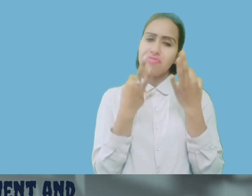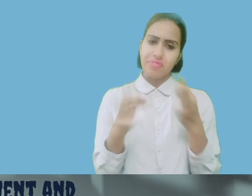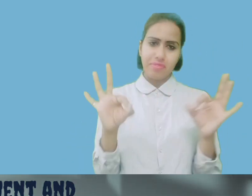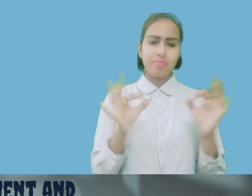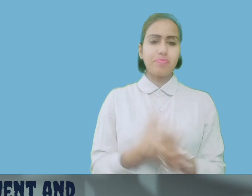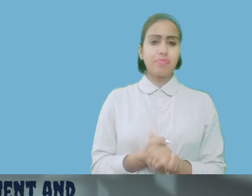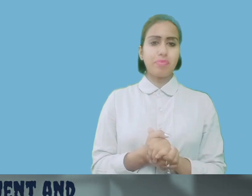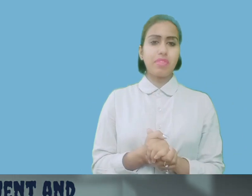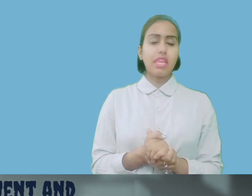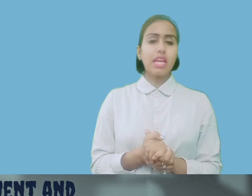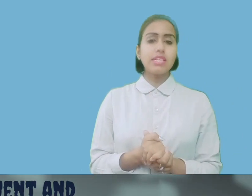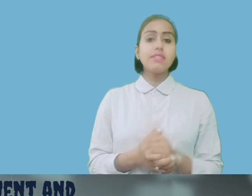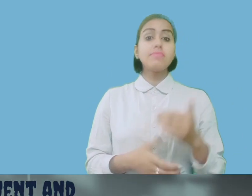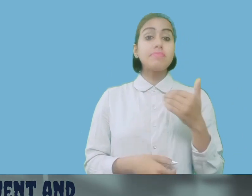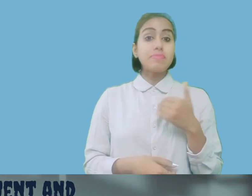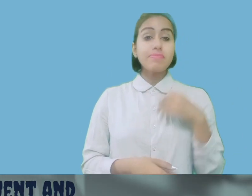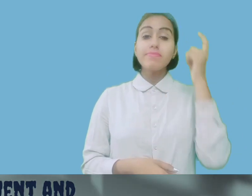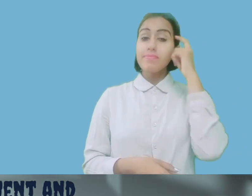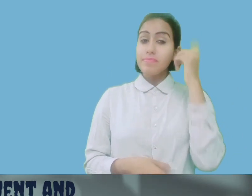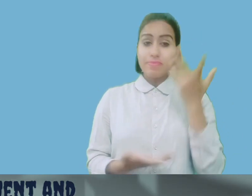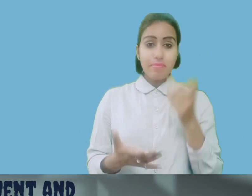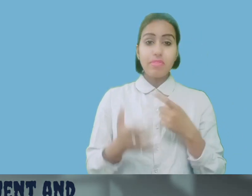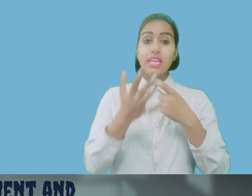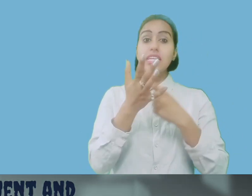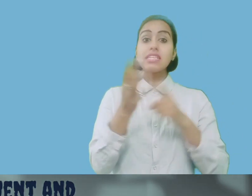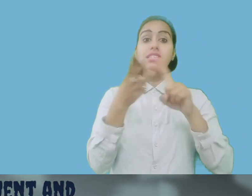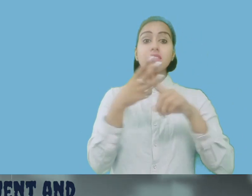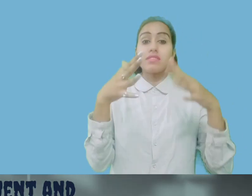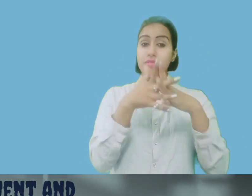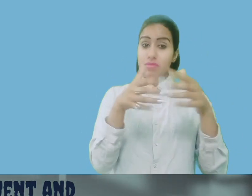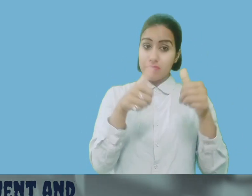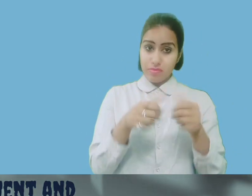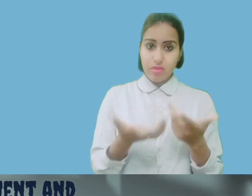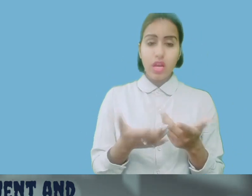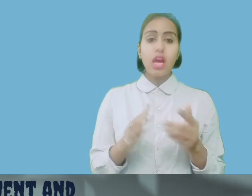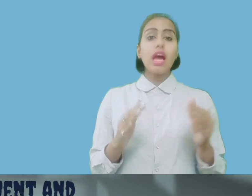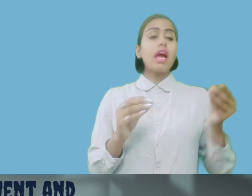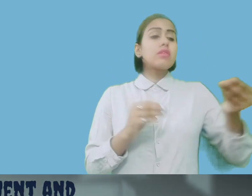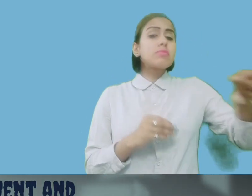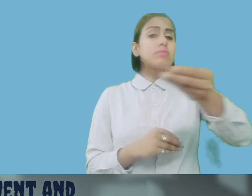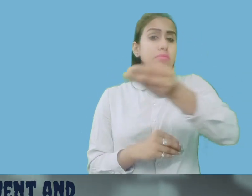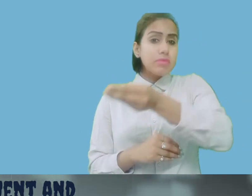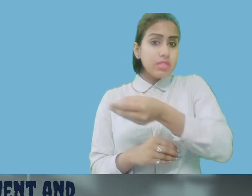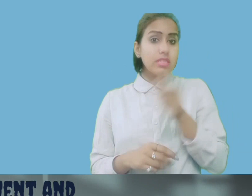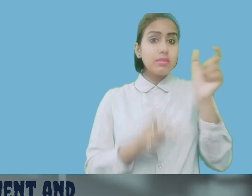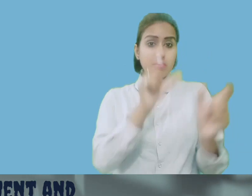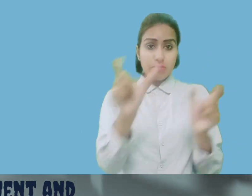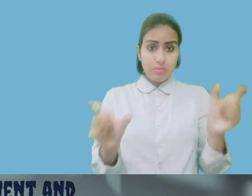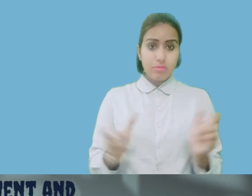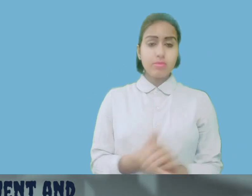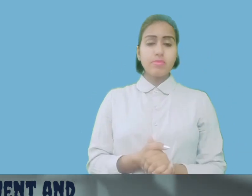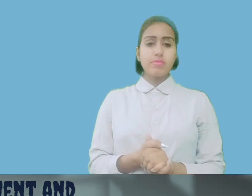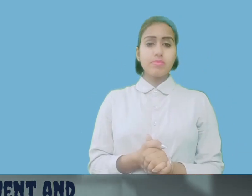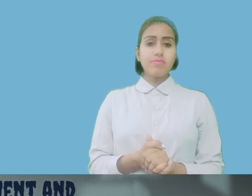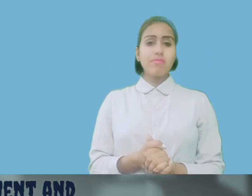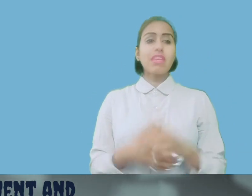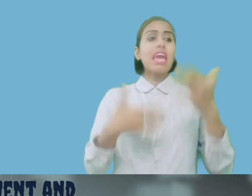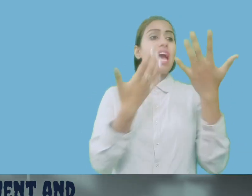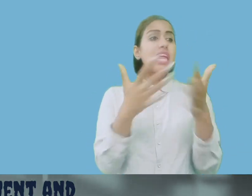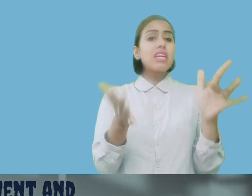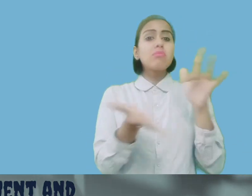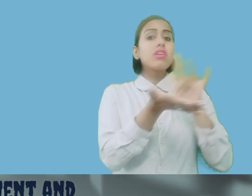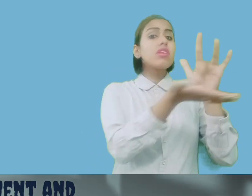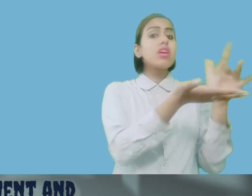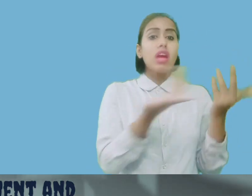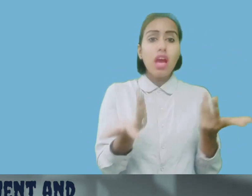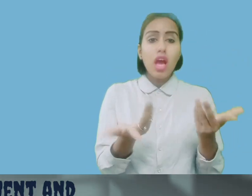और प्रशिक्षण मिल सके। आपका कहना है कि हम घर ही में एक स्कूल खोलना चाहते हैं, जिससे यहाँ के जो क्षेत्र के